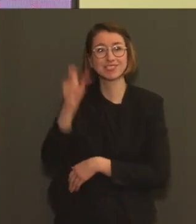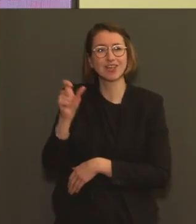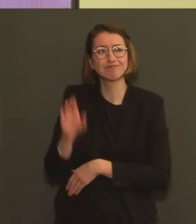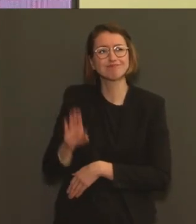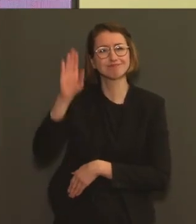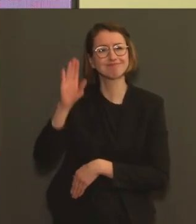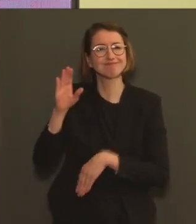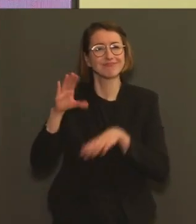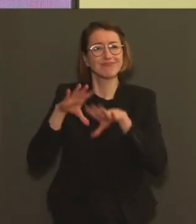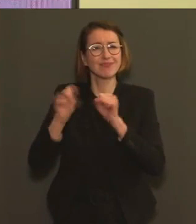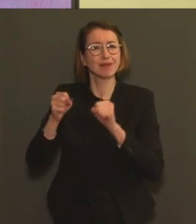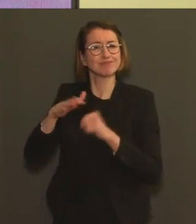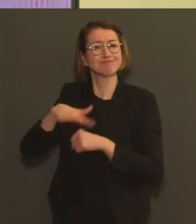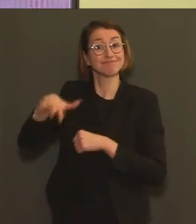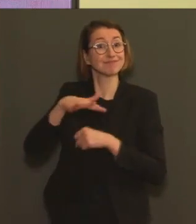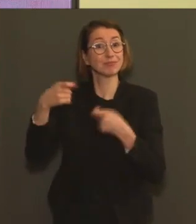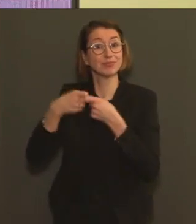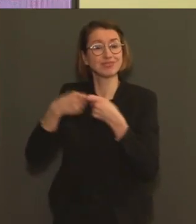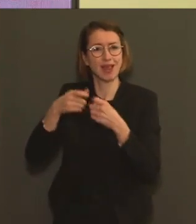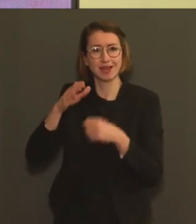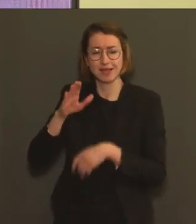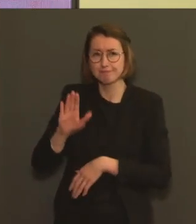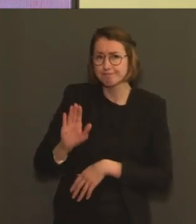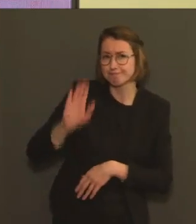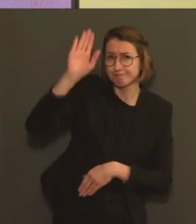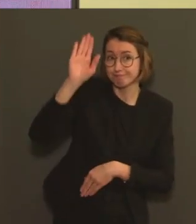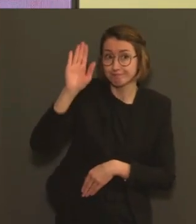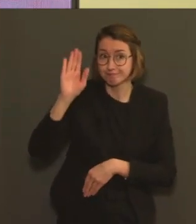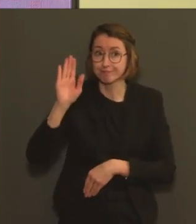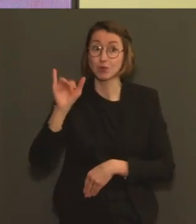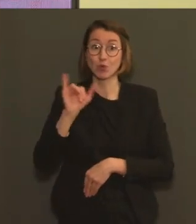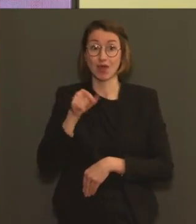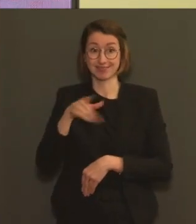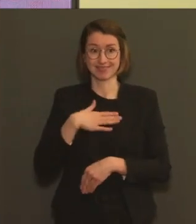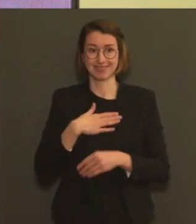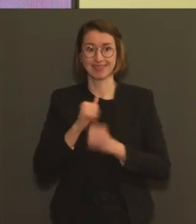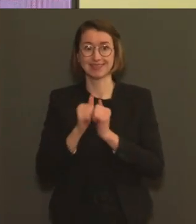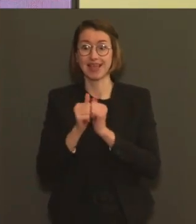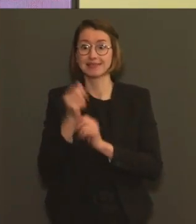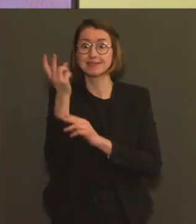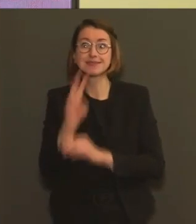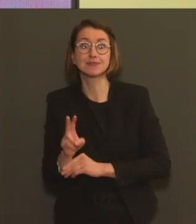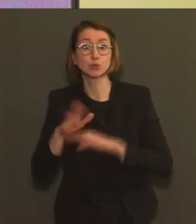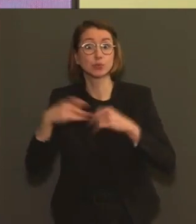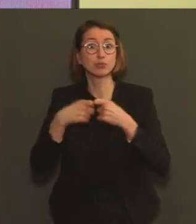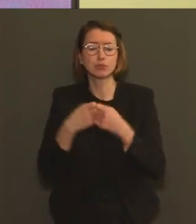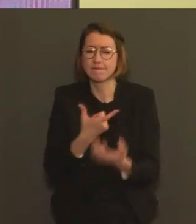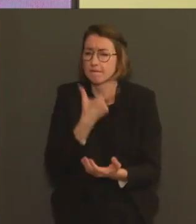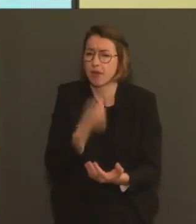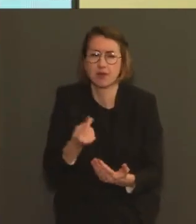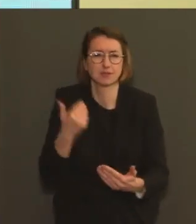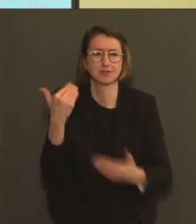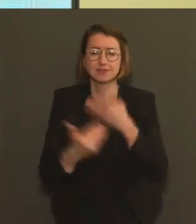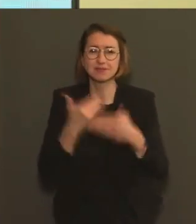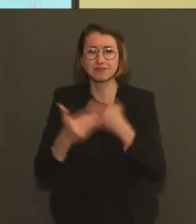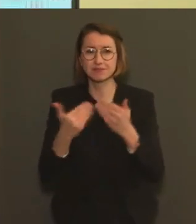C'est une procédure de test simplifié. La situation qu'on vient de décrire était tout à fait connue partout et à Bruxelles de la